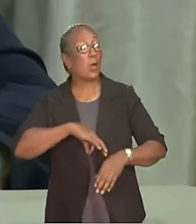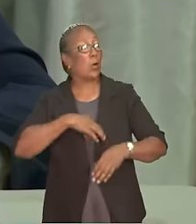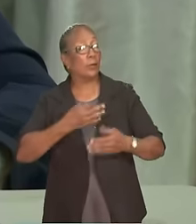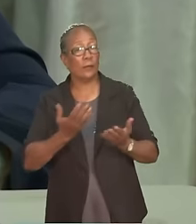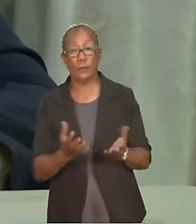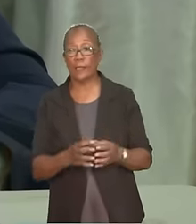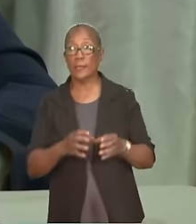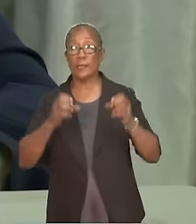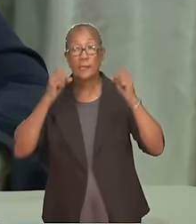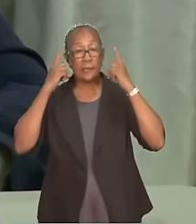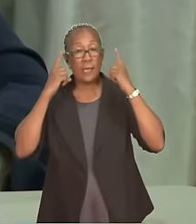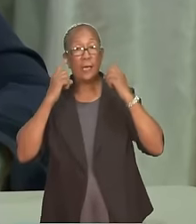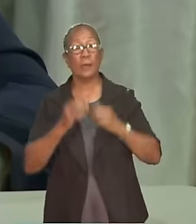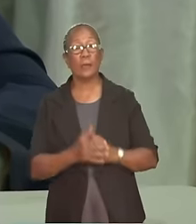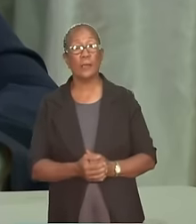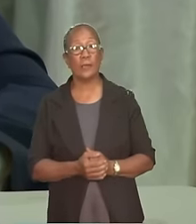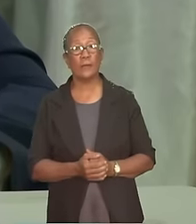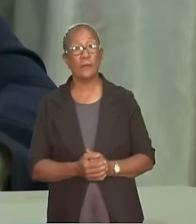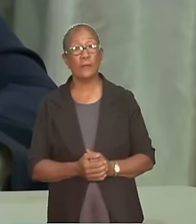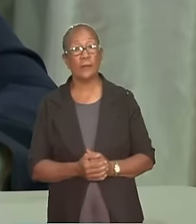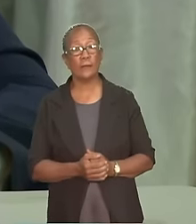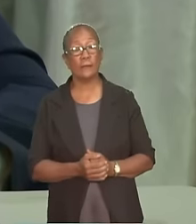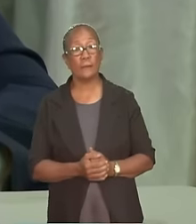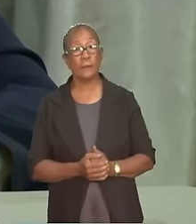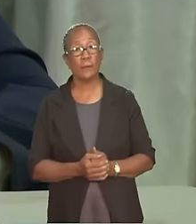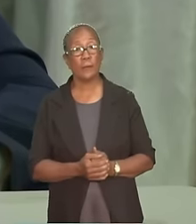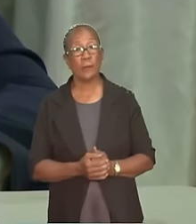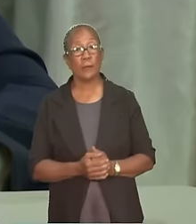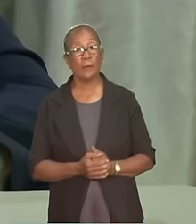samenleving. We hebben zelfs van het Hof